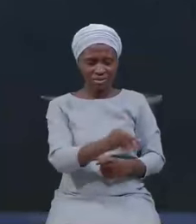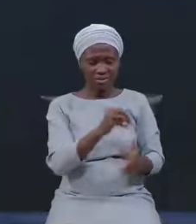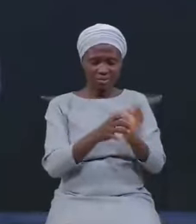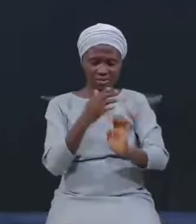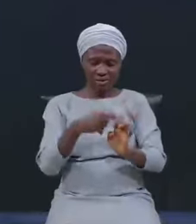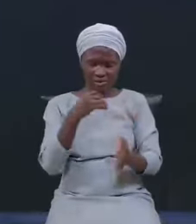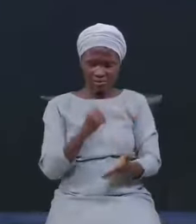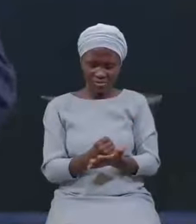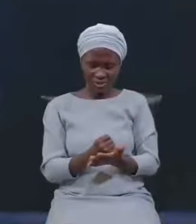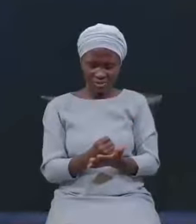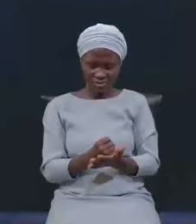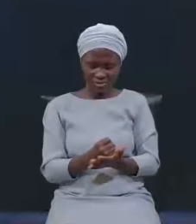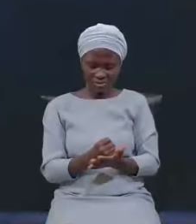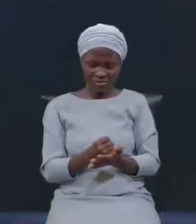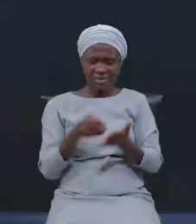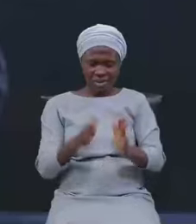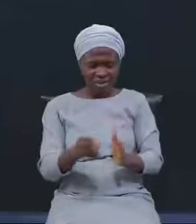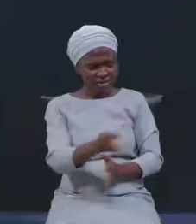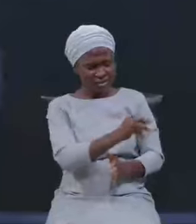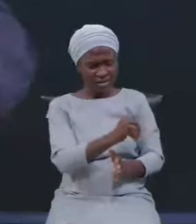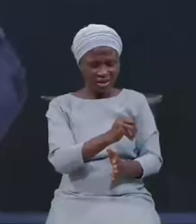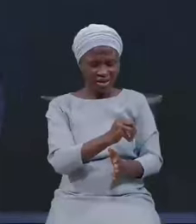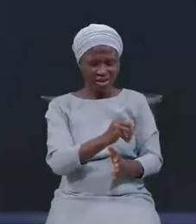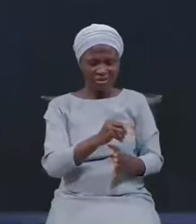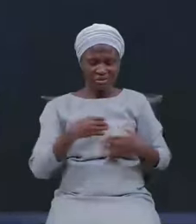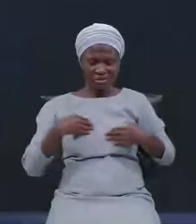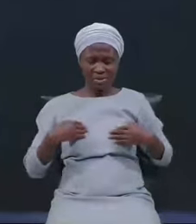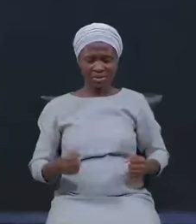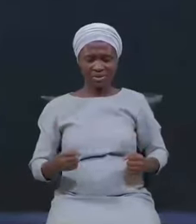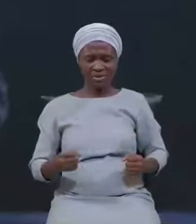Qu'ils se retrouvent. Affranchis chacun.